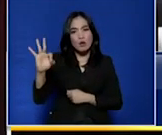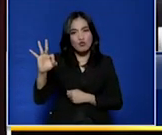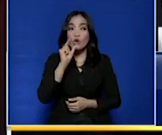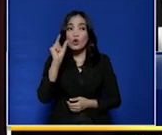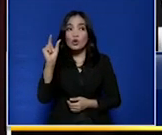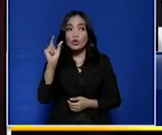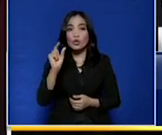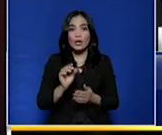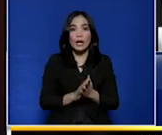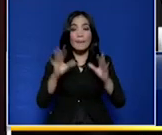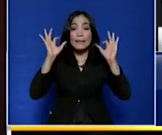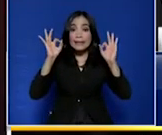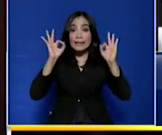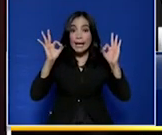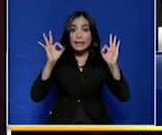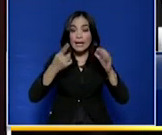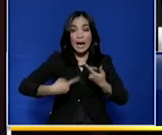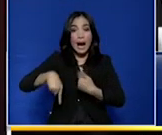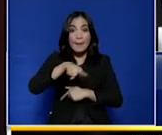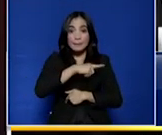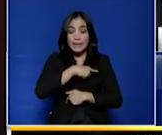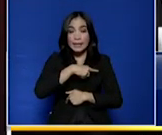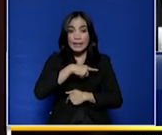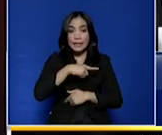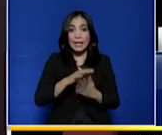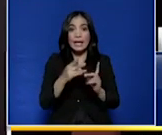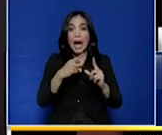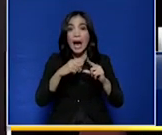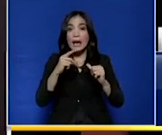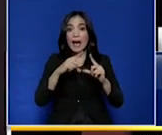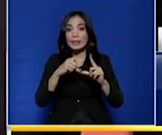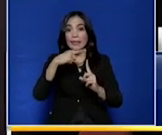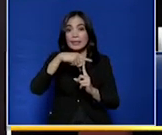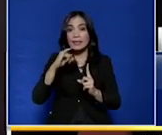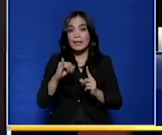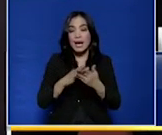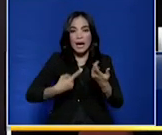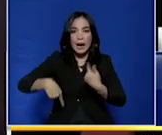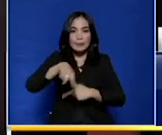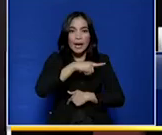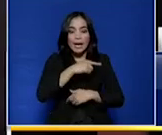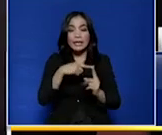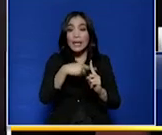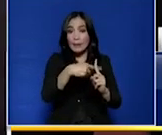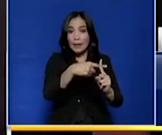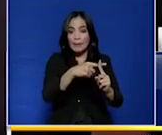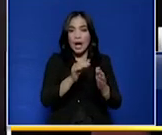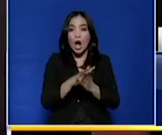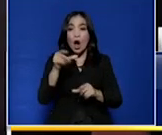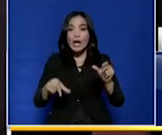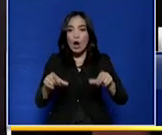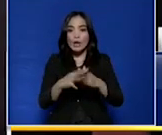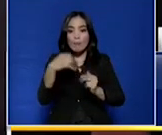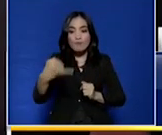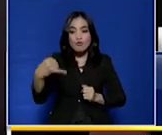Kutai Timur dan untuk pendidikan nantinya Kami dari harati eh paling tidak kami akan menambah untuk keburu masuk